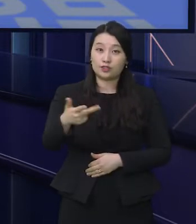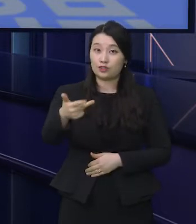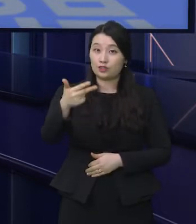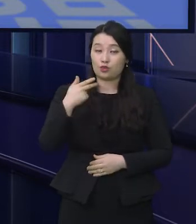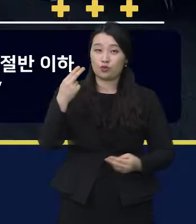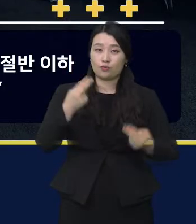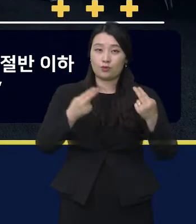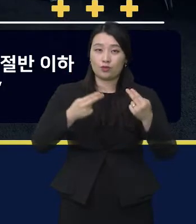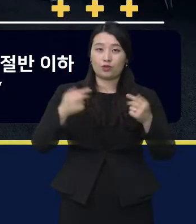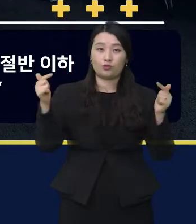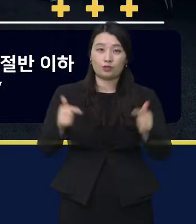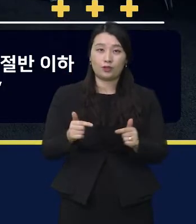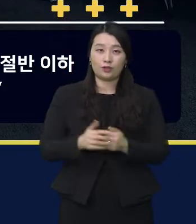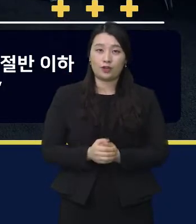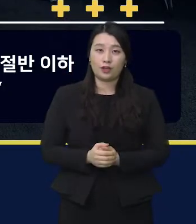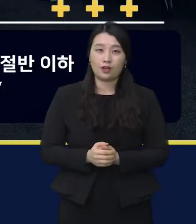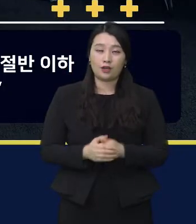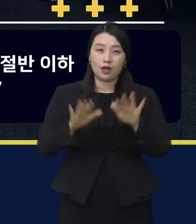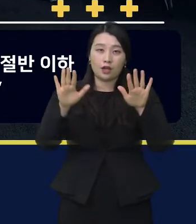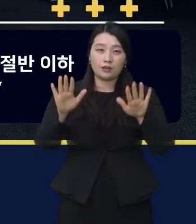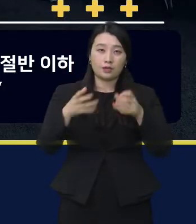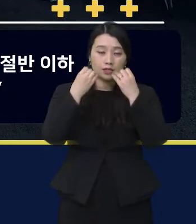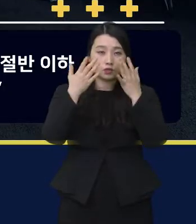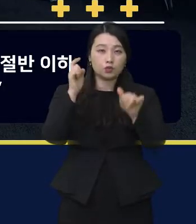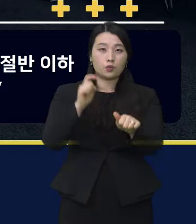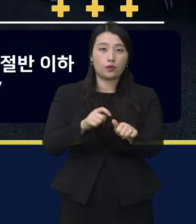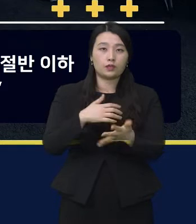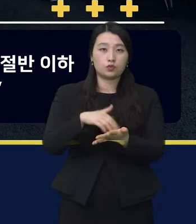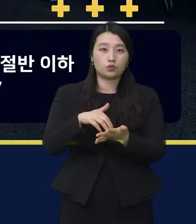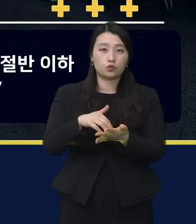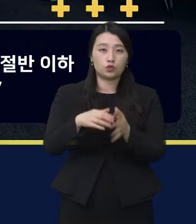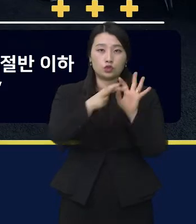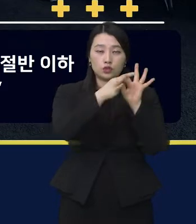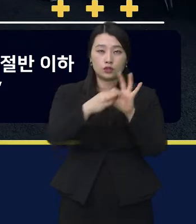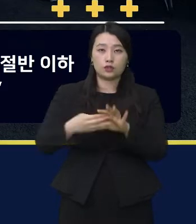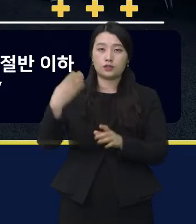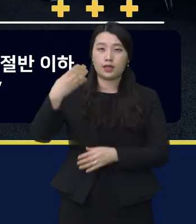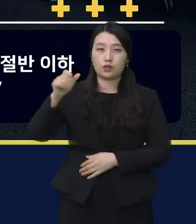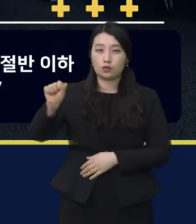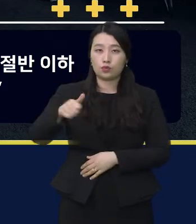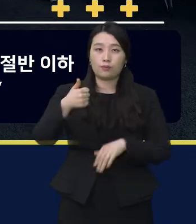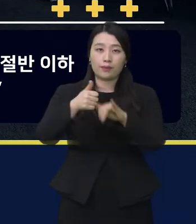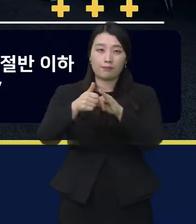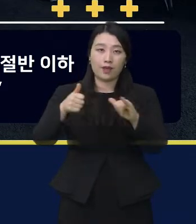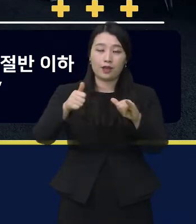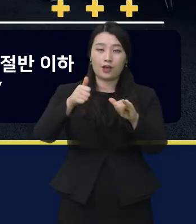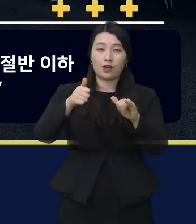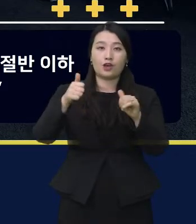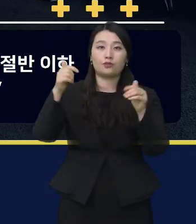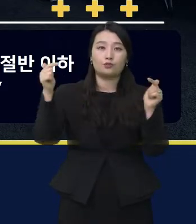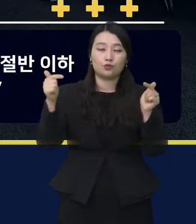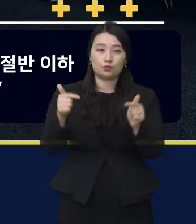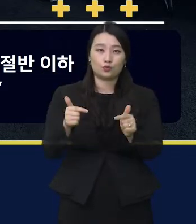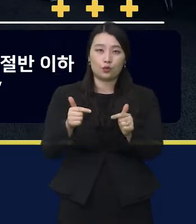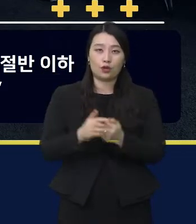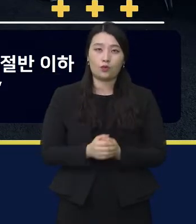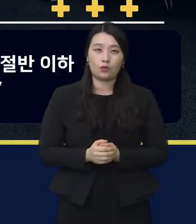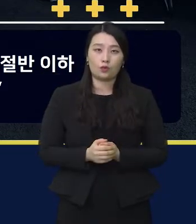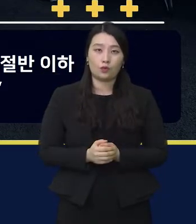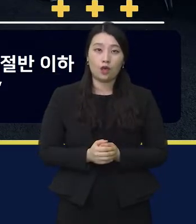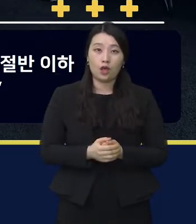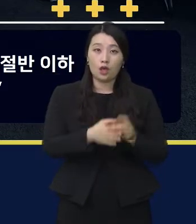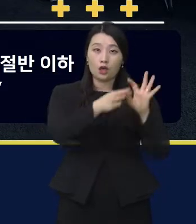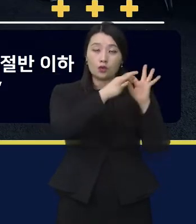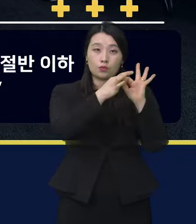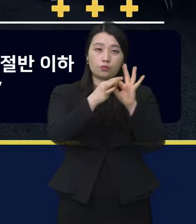졌습니다 이번주 신규 확진 자는 계속해서 4천 500명이 알을 유지했고 병원에 입원